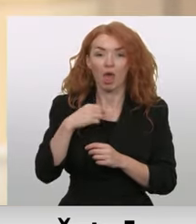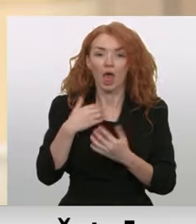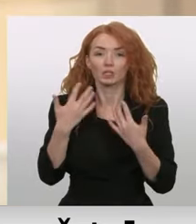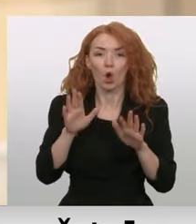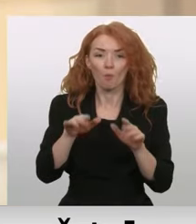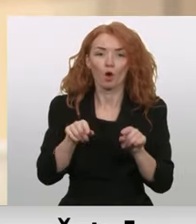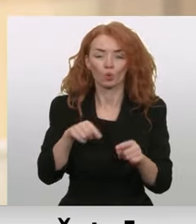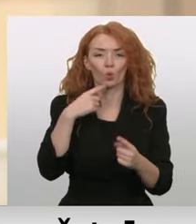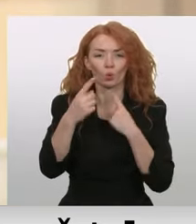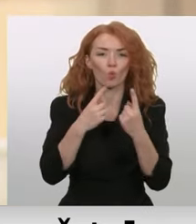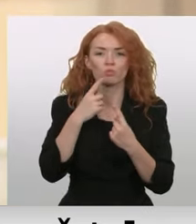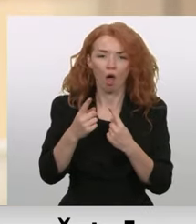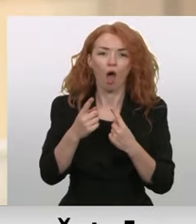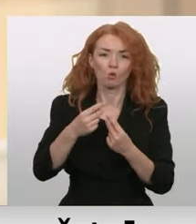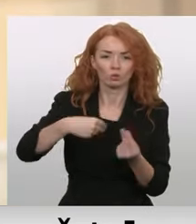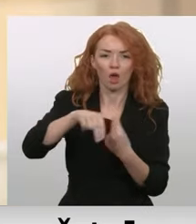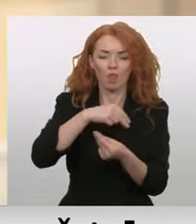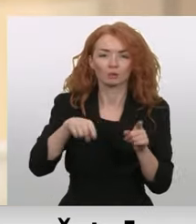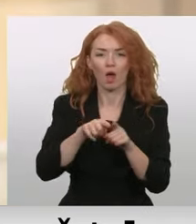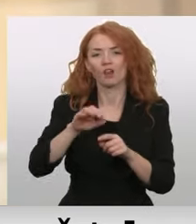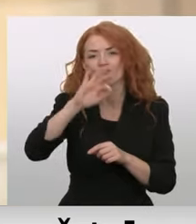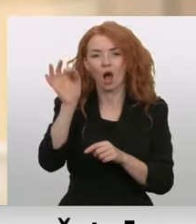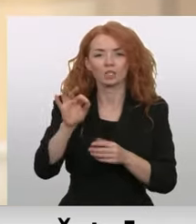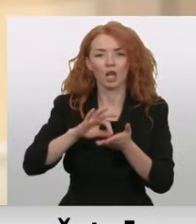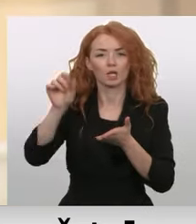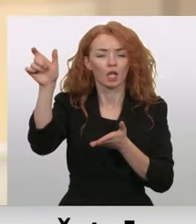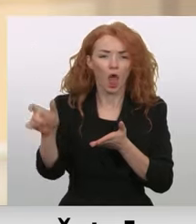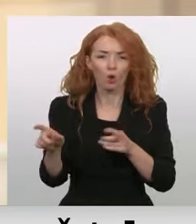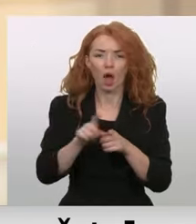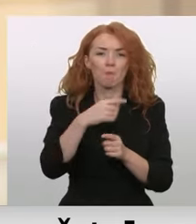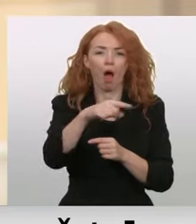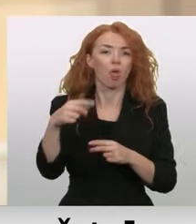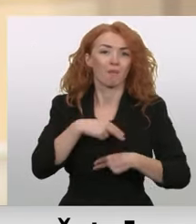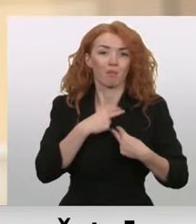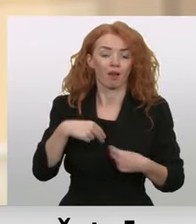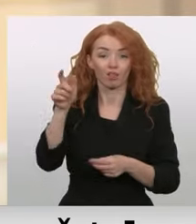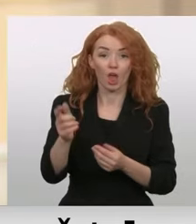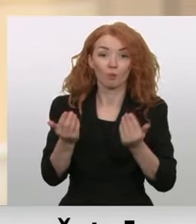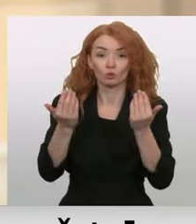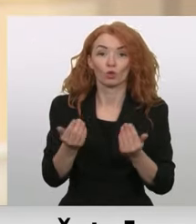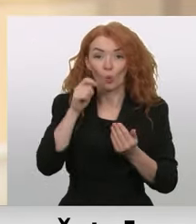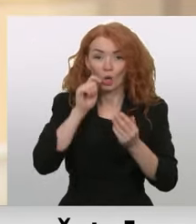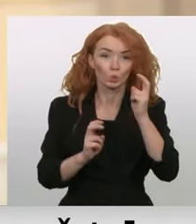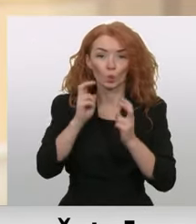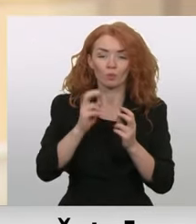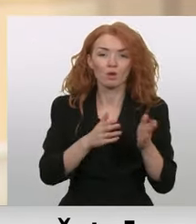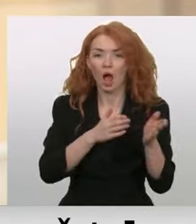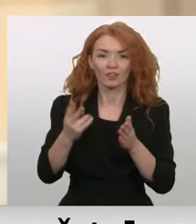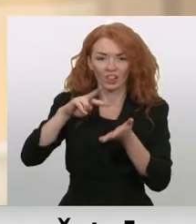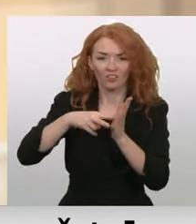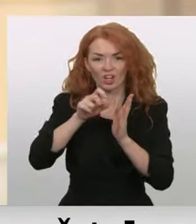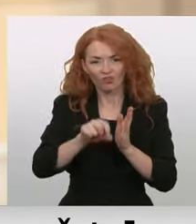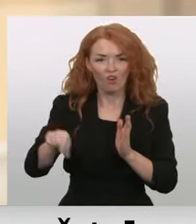runājis ar Ramšteinam, arī ar Vācijas kancleru Šolcu un visiem mūsu partneriem. Šodien Ukrainas rūpnīcas ir gatavas divkāršot